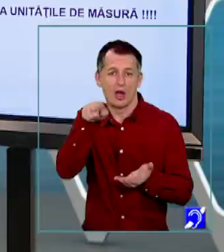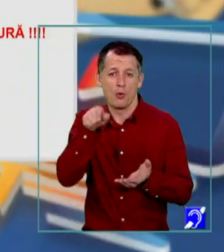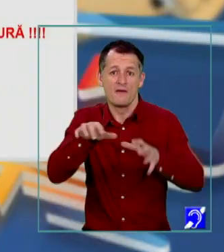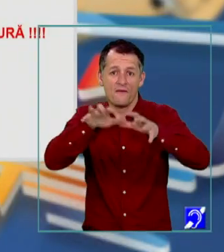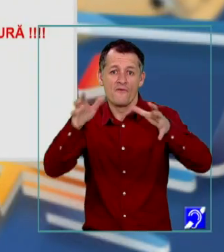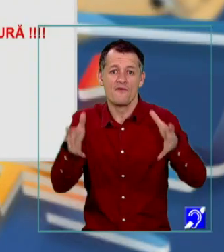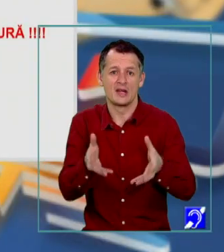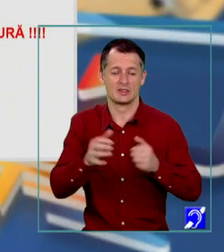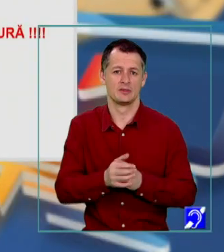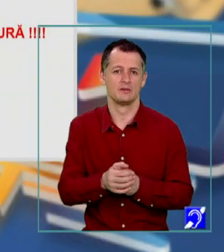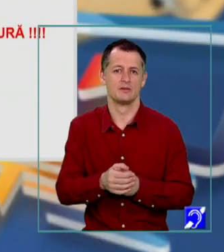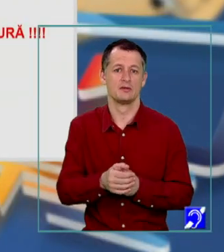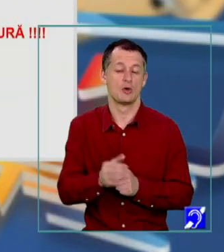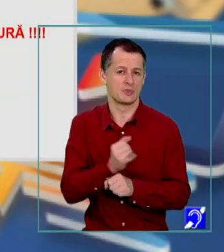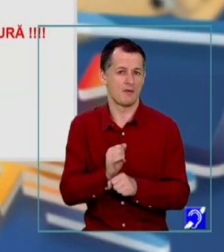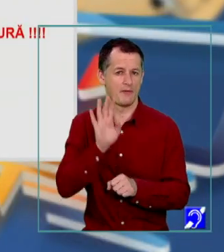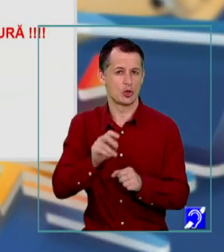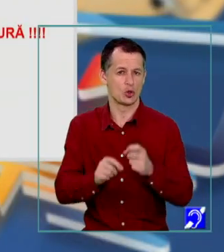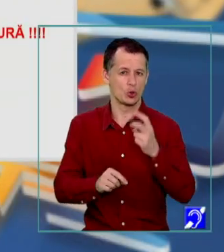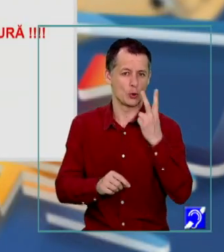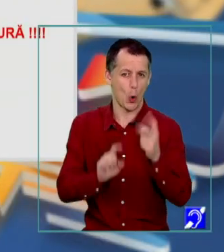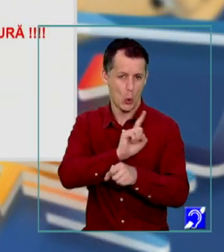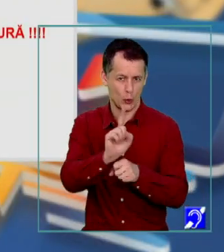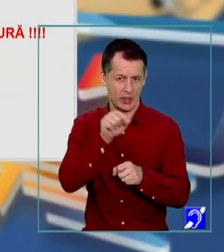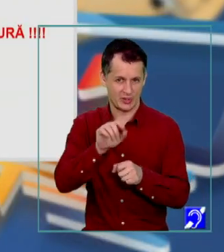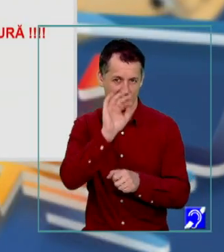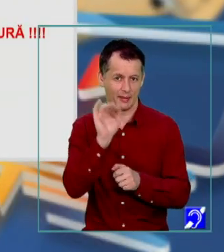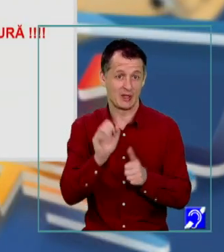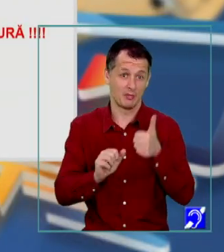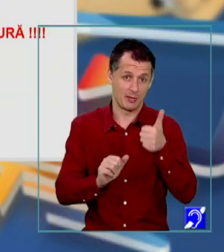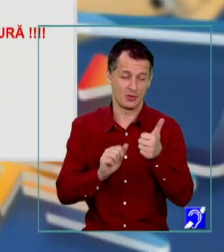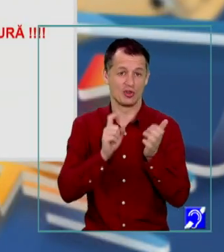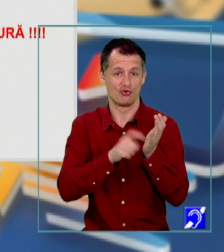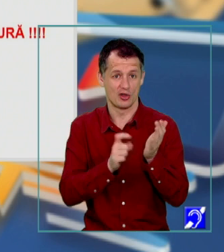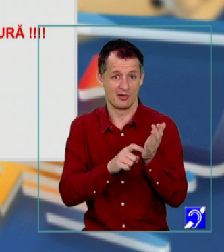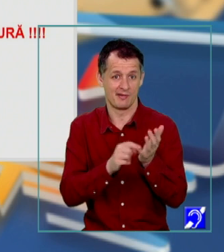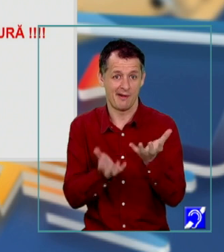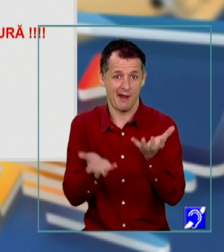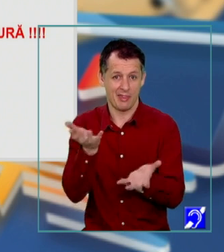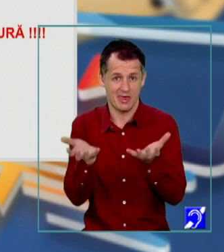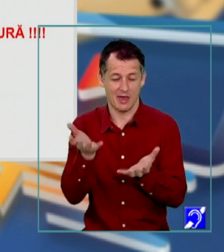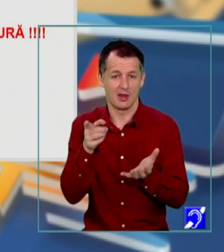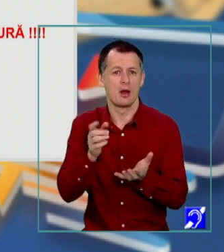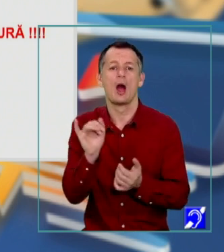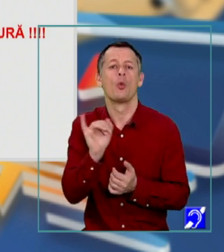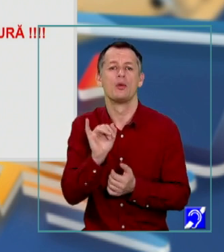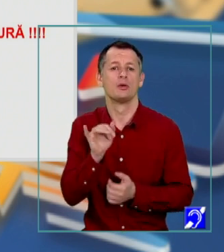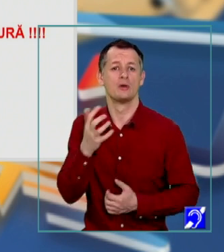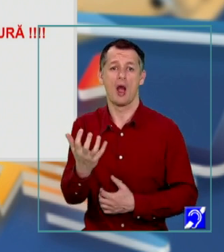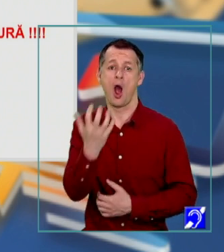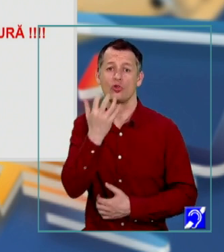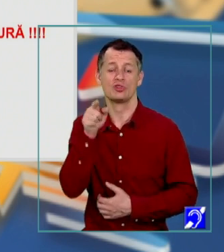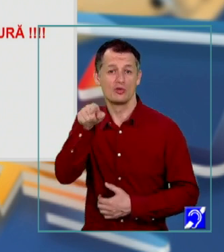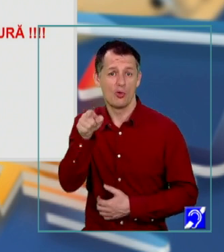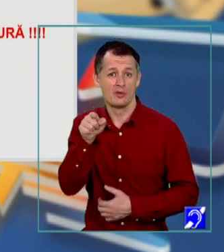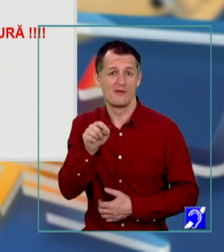Observați că avem două lucruri în această întrebare. Ni se cere cantitatea, cui? A oxigenului din